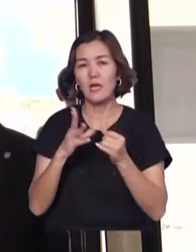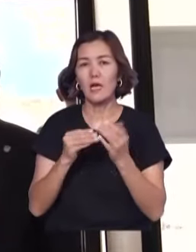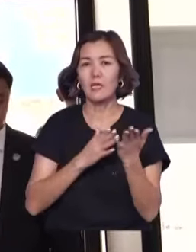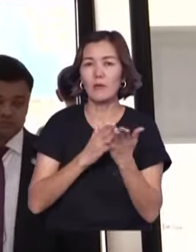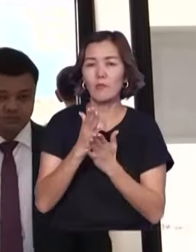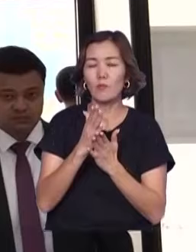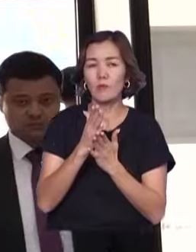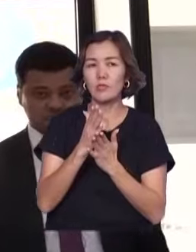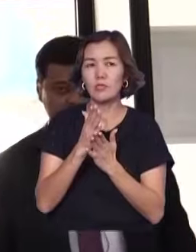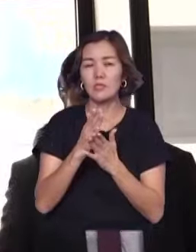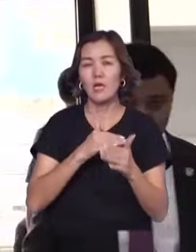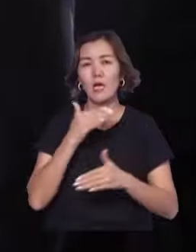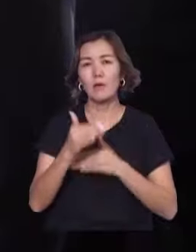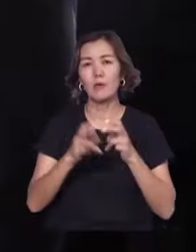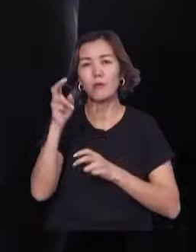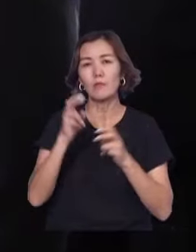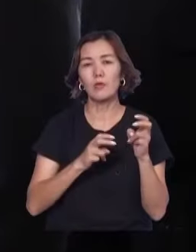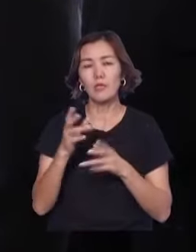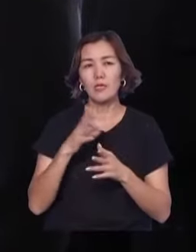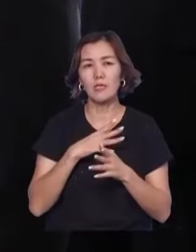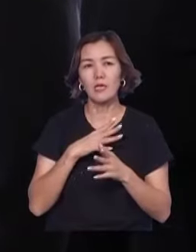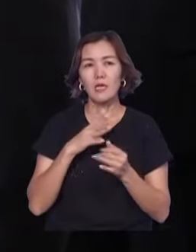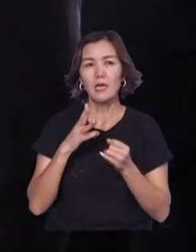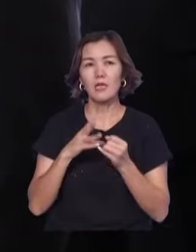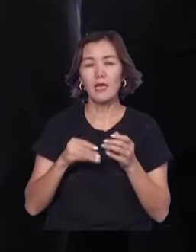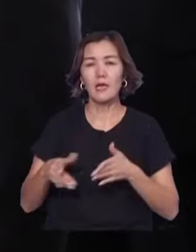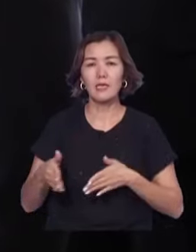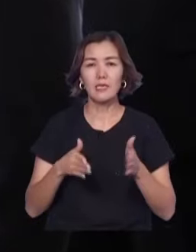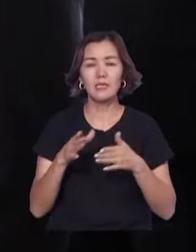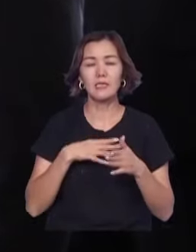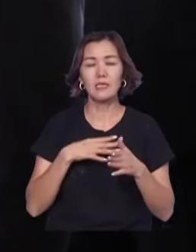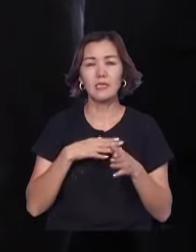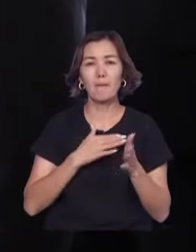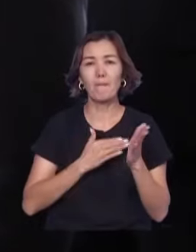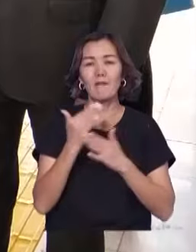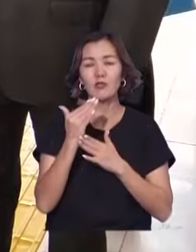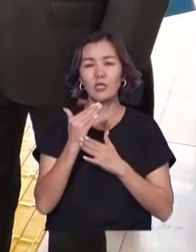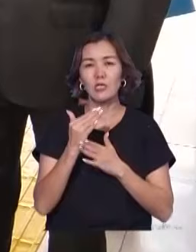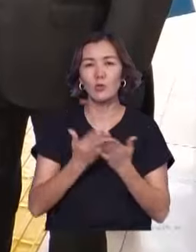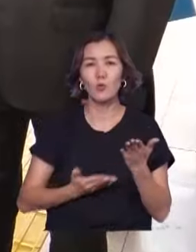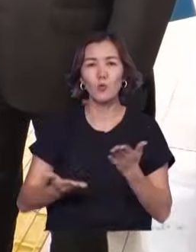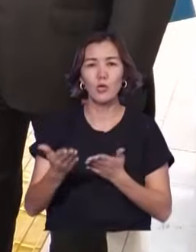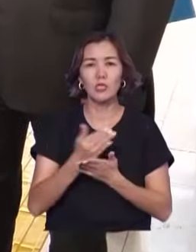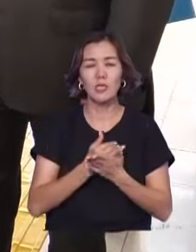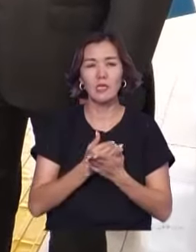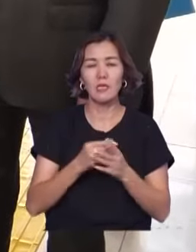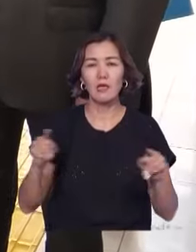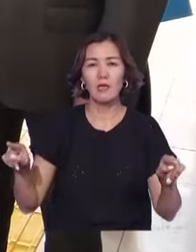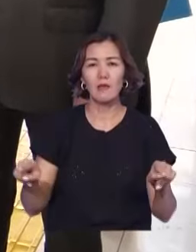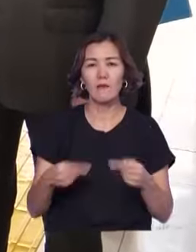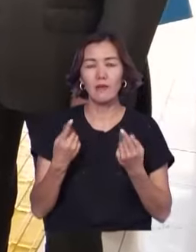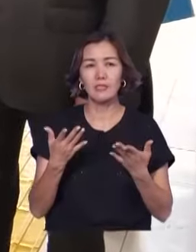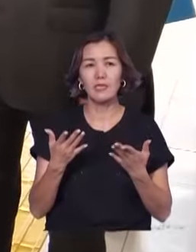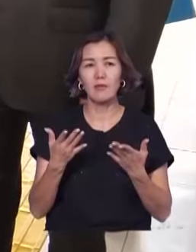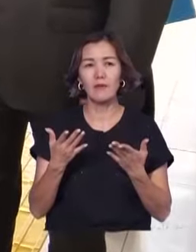агропромышленном комплексе, обрабатывающей промышленности и логистике. Ведется работа по повышению урожайности через восстановление